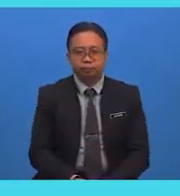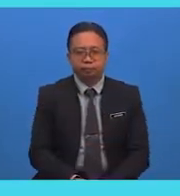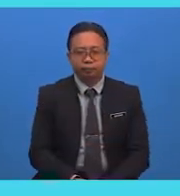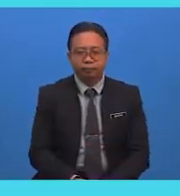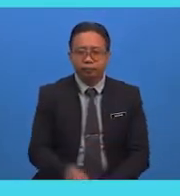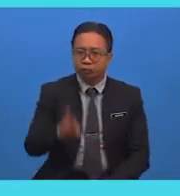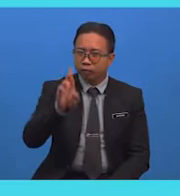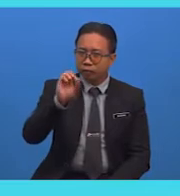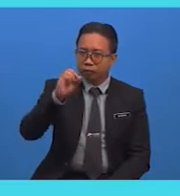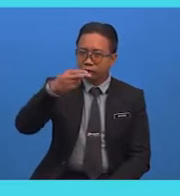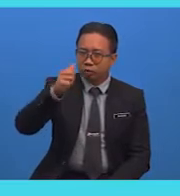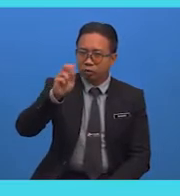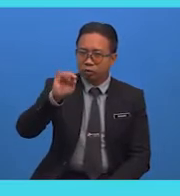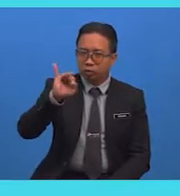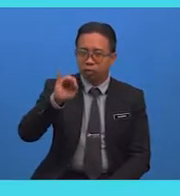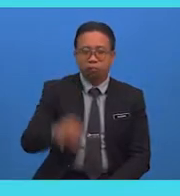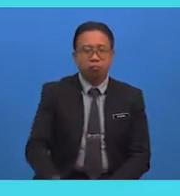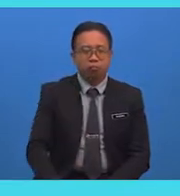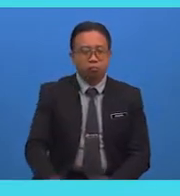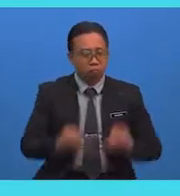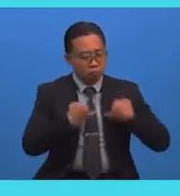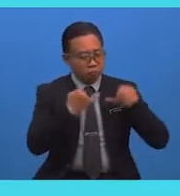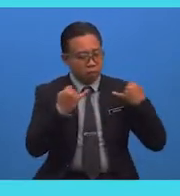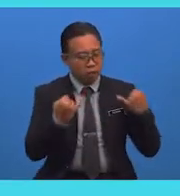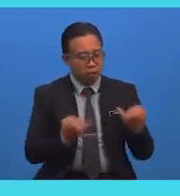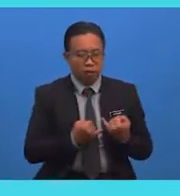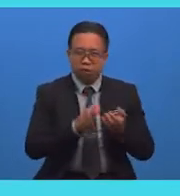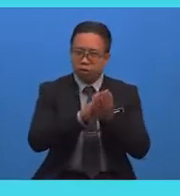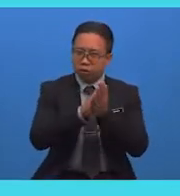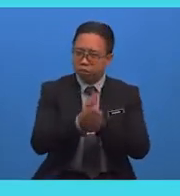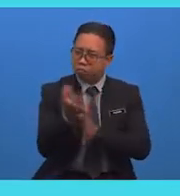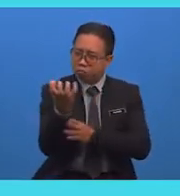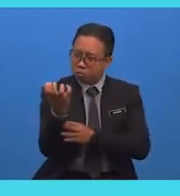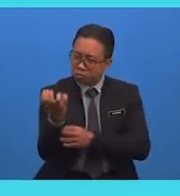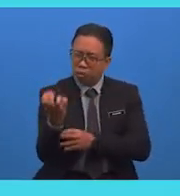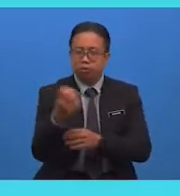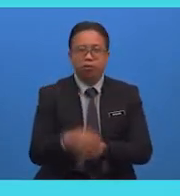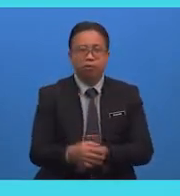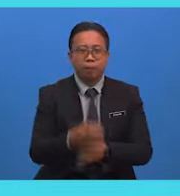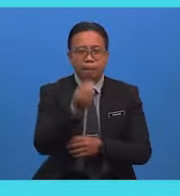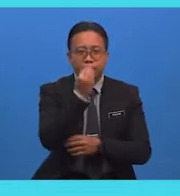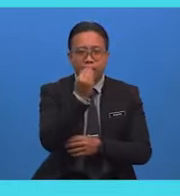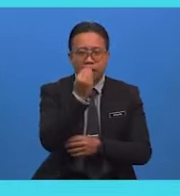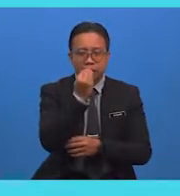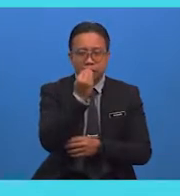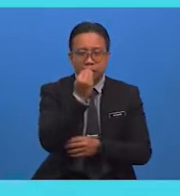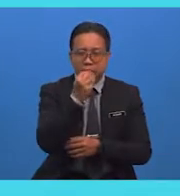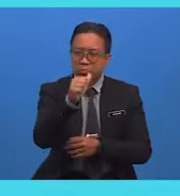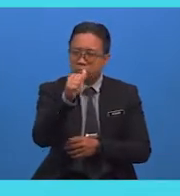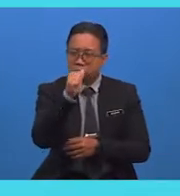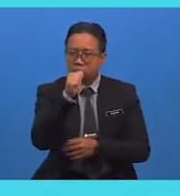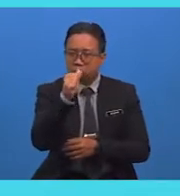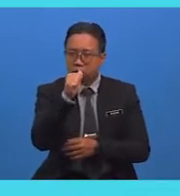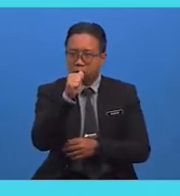yang pertama ialah hati menjadi keras. Dengan memakan makanan dan minuman yang haram